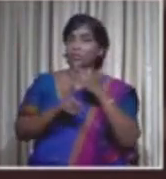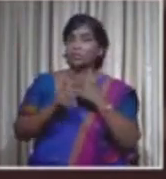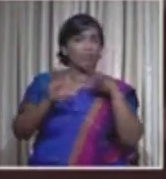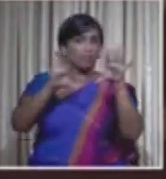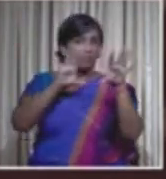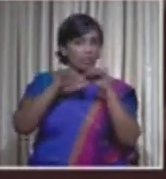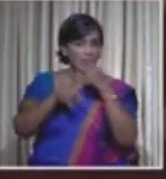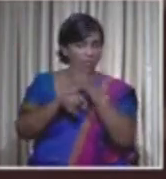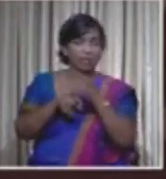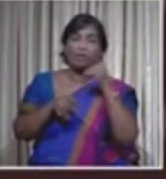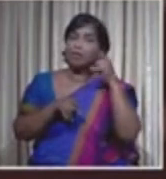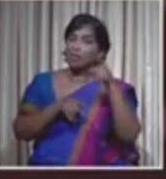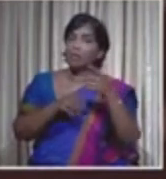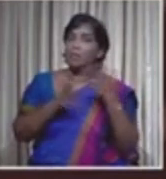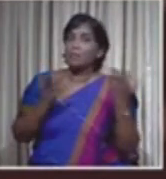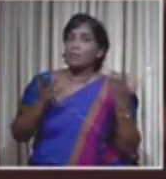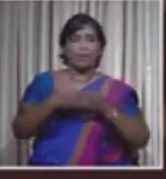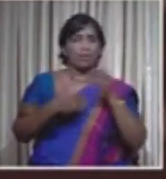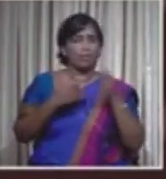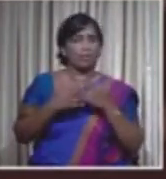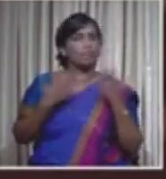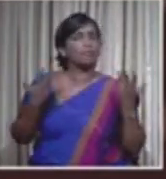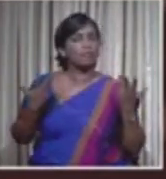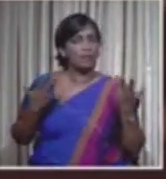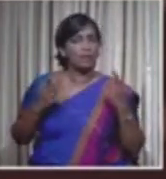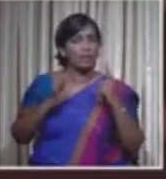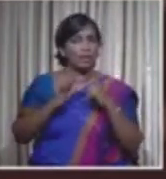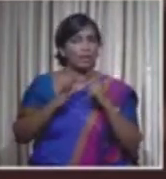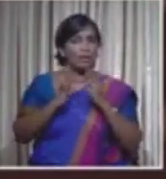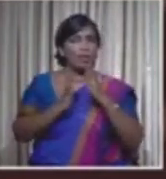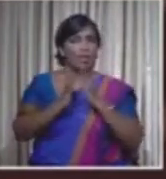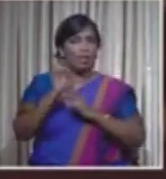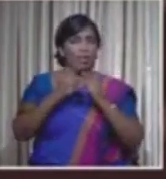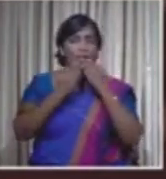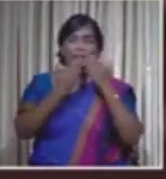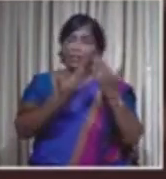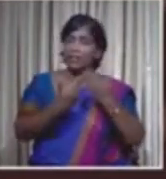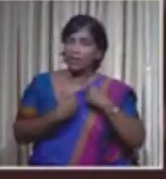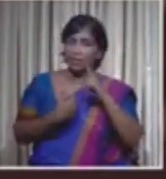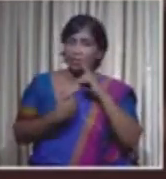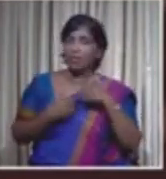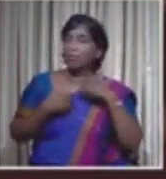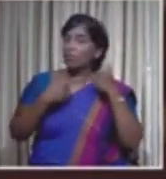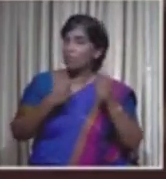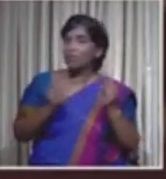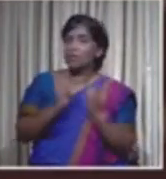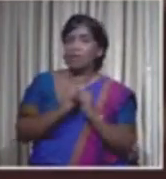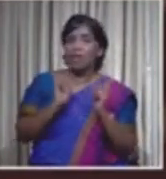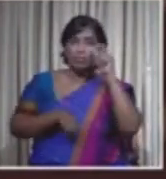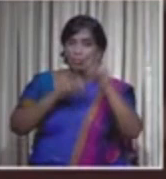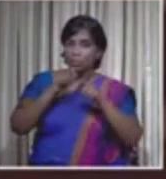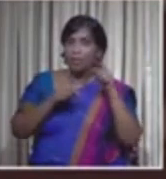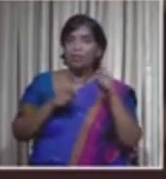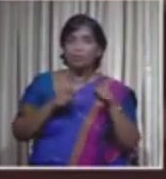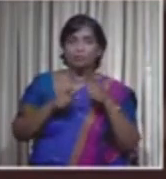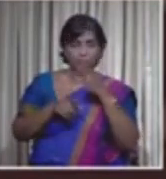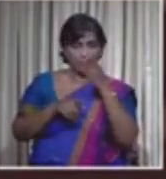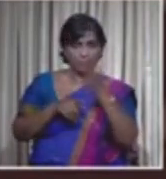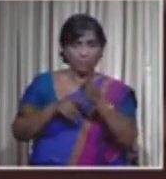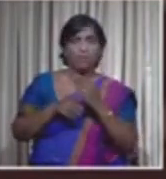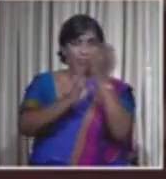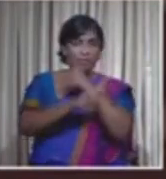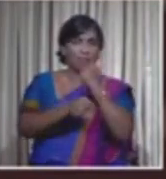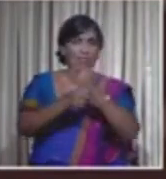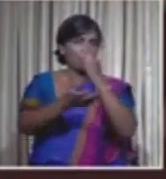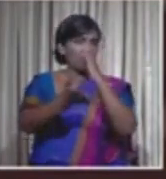ආණ්ඩුවයි පත් කරගන්න. තමුන්නාසරට බැරි වුණා මේ පාලම් හදන්න. ඉම්රාන් මන්ත්‍රීතුමා අපිට ස්තුති කරලා තියෙනවා. ඒ නිසා අපි හොඳ දෙයක් කෙරුවේ ලක්ෂයක් ඉන්න ජනතාවට තමුන්නාසරට සැලකුවේ